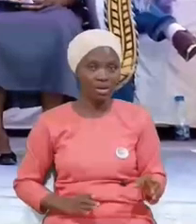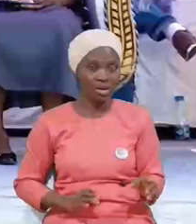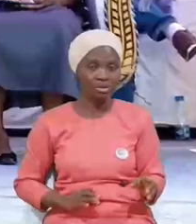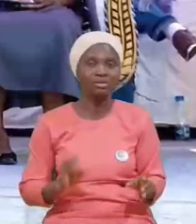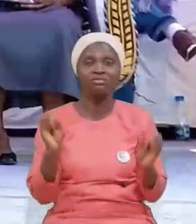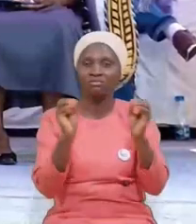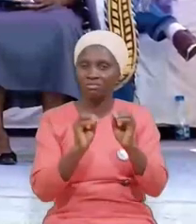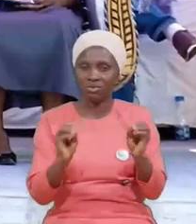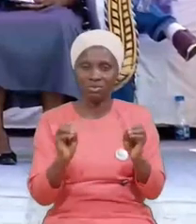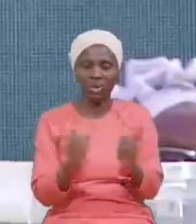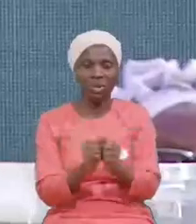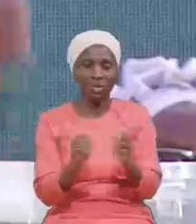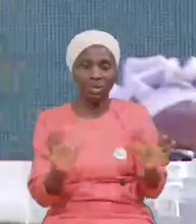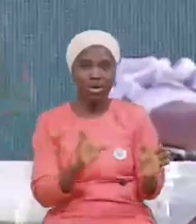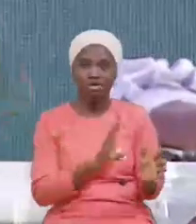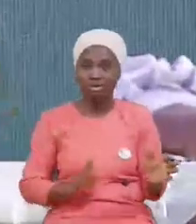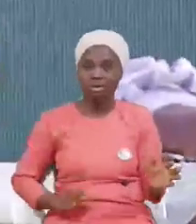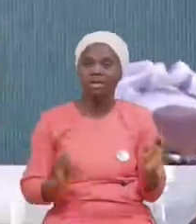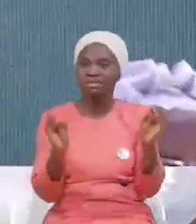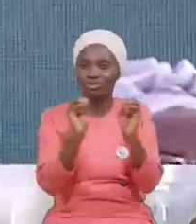Sans Christ, 0.